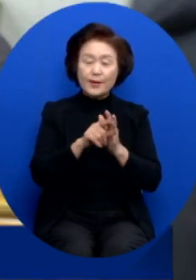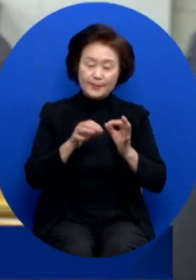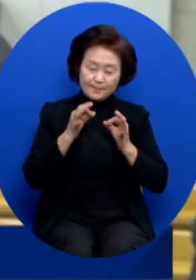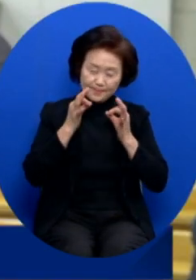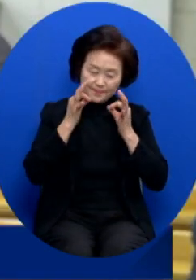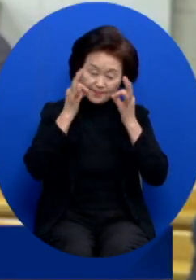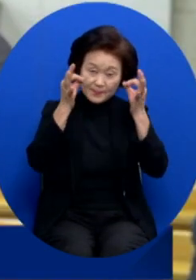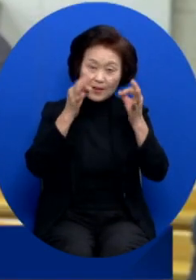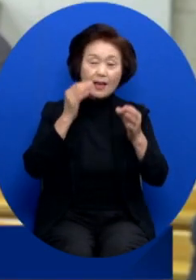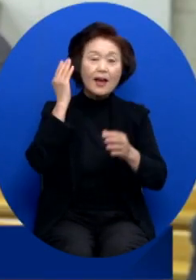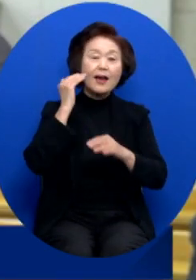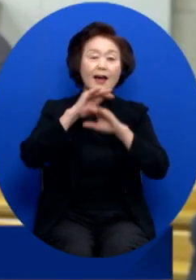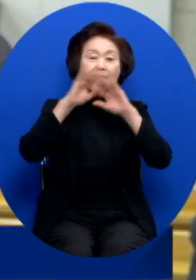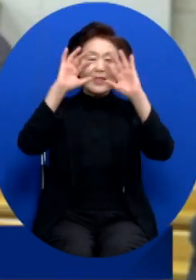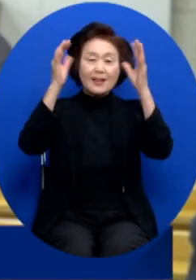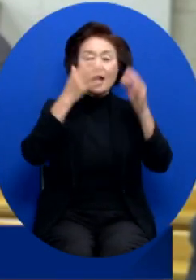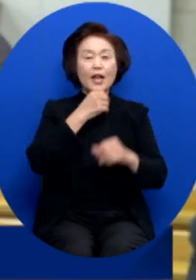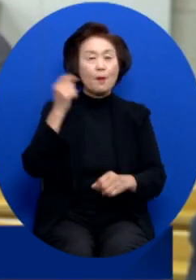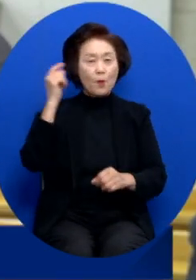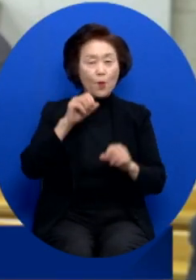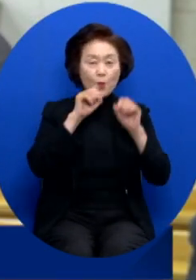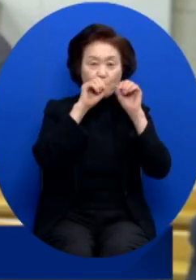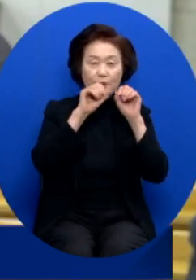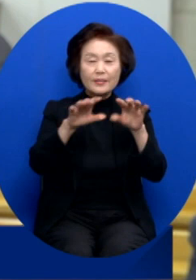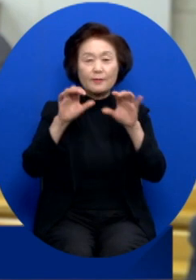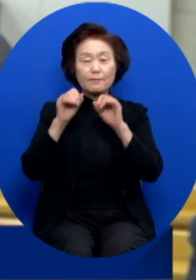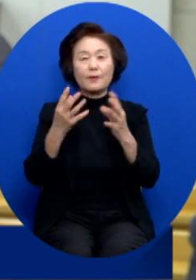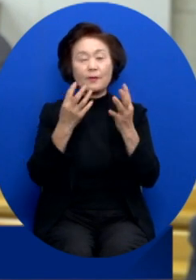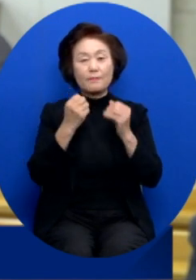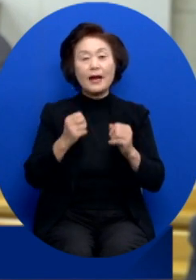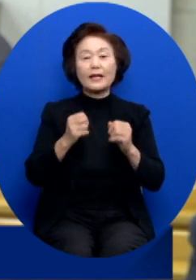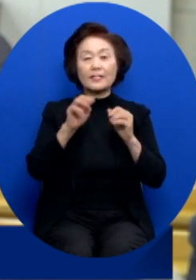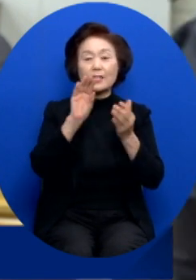다하여 하늘나라 복음을 전파하고 많은